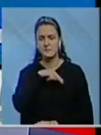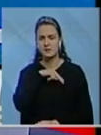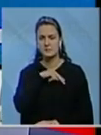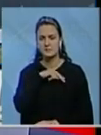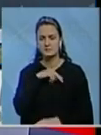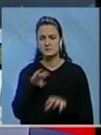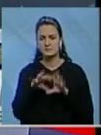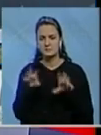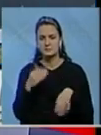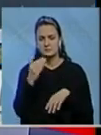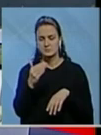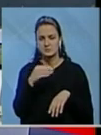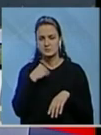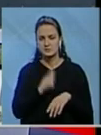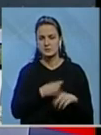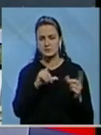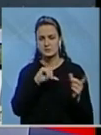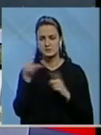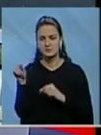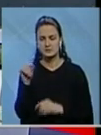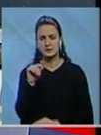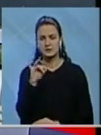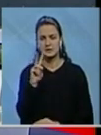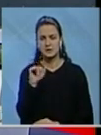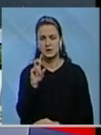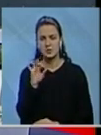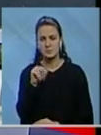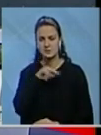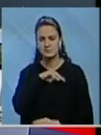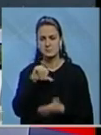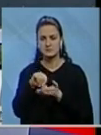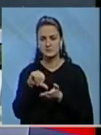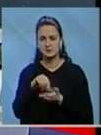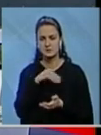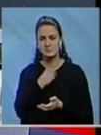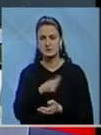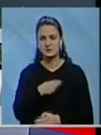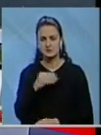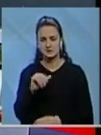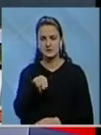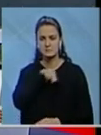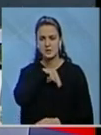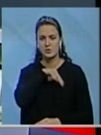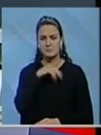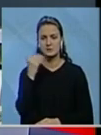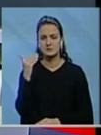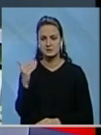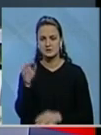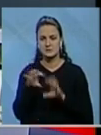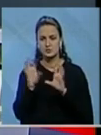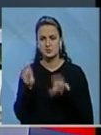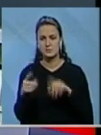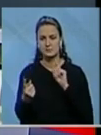პარლამენტის თავმჯდომარის ვიზიტი საფრანგეთში. ირაკლი კობახიძე და პარლამენტის წევრების საფრანგეთის სენატის თავმჯდომარემ